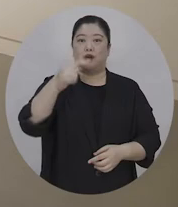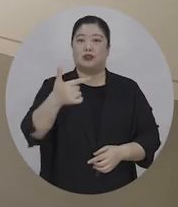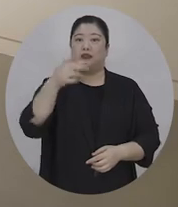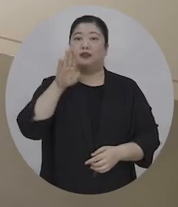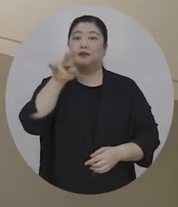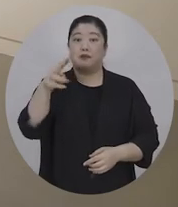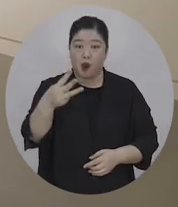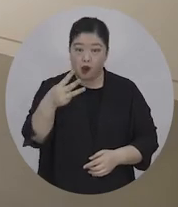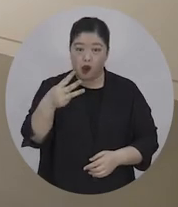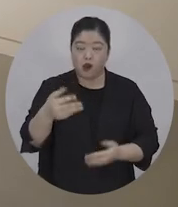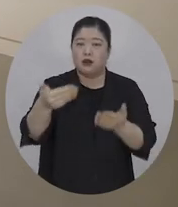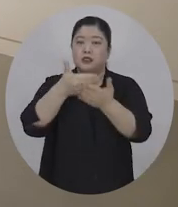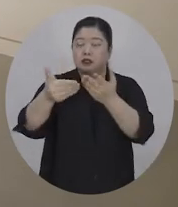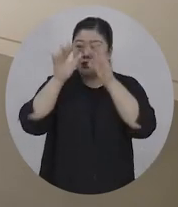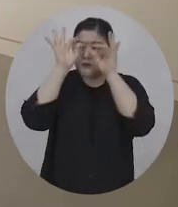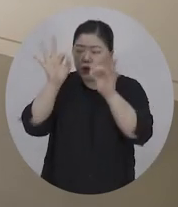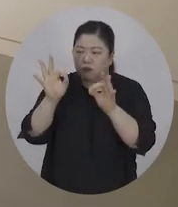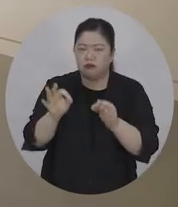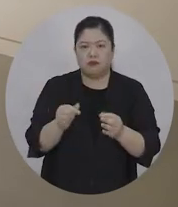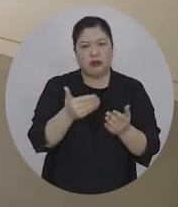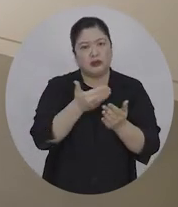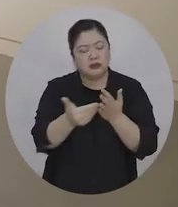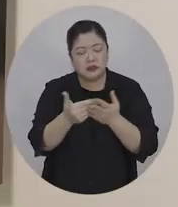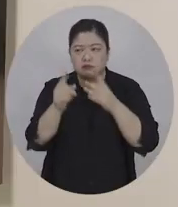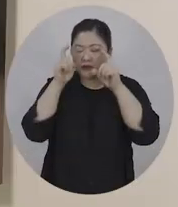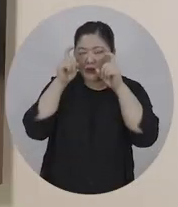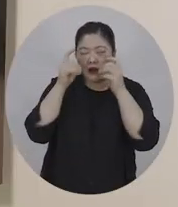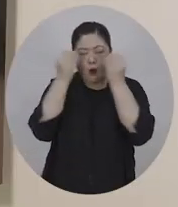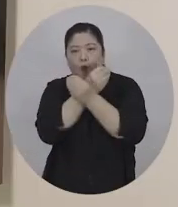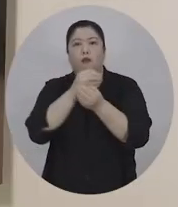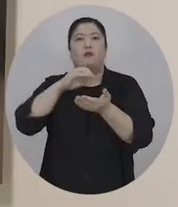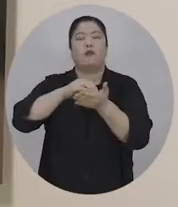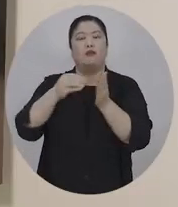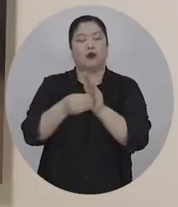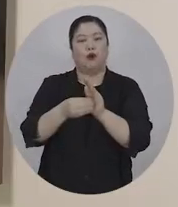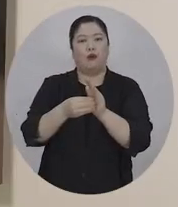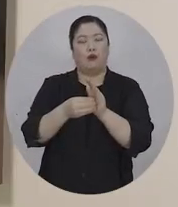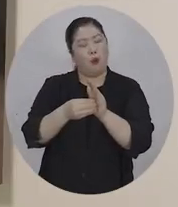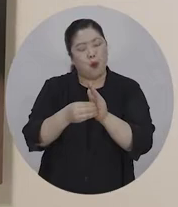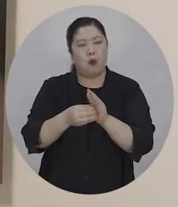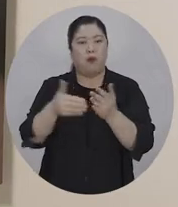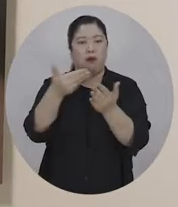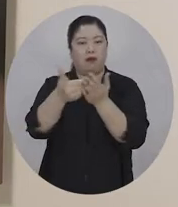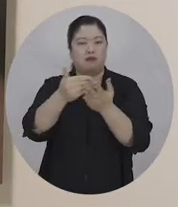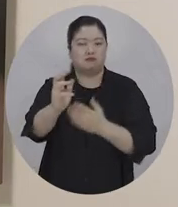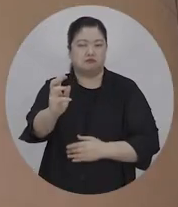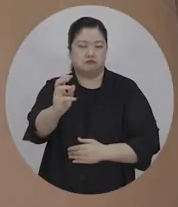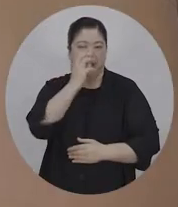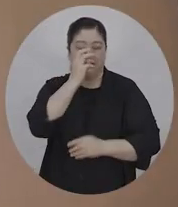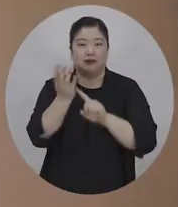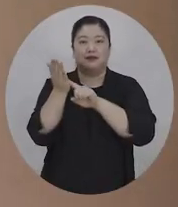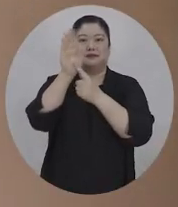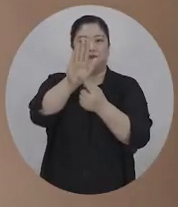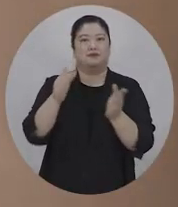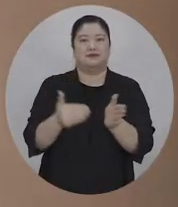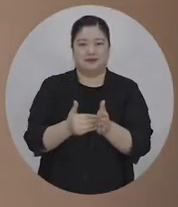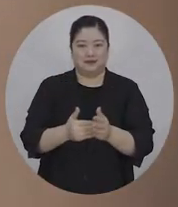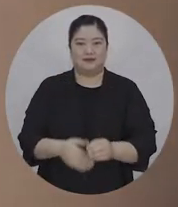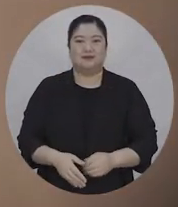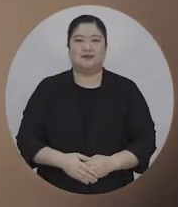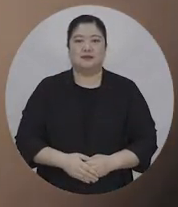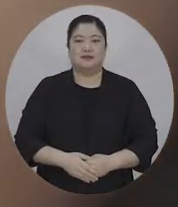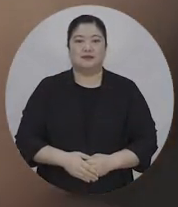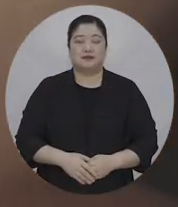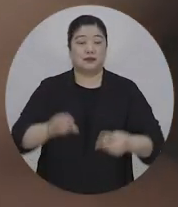만져지는 마음 연작은 사진으로 착각할 만큼 탁월한 제현 능력으로 손 끝에서 만져지는 마음을 그려